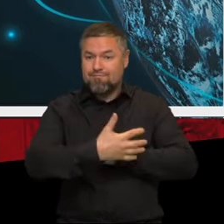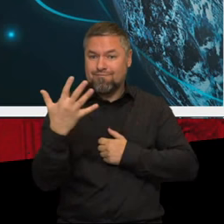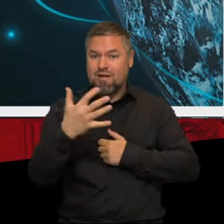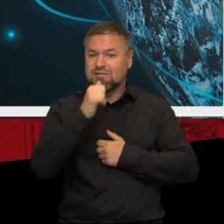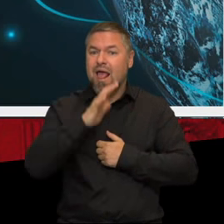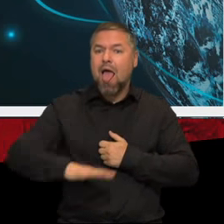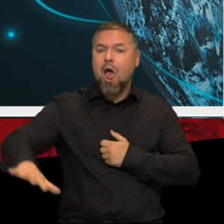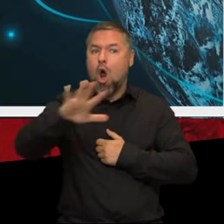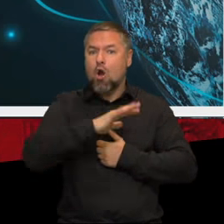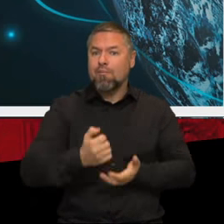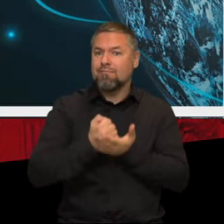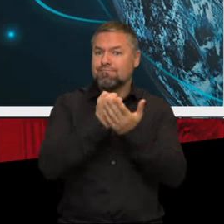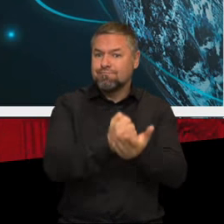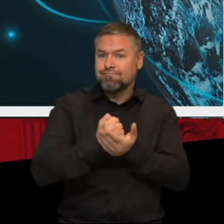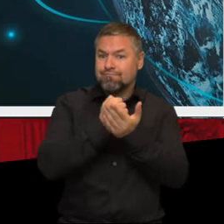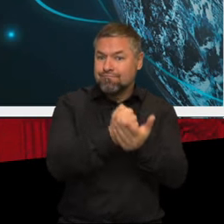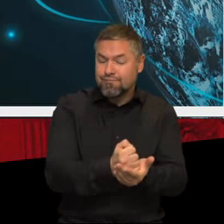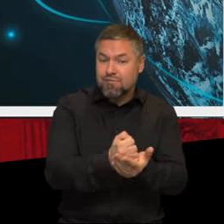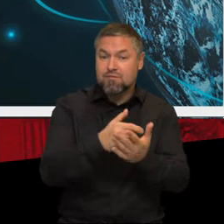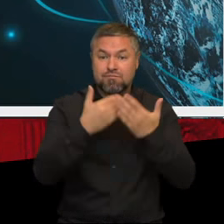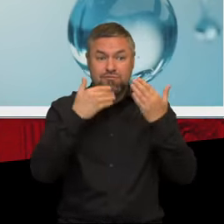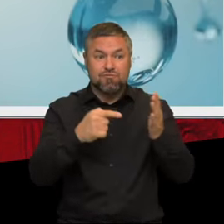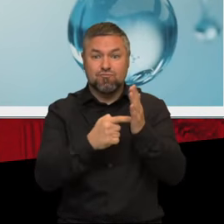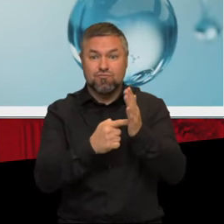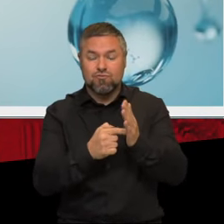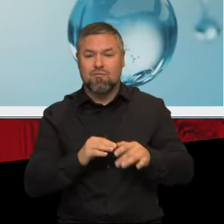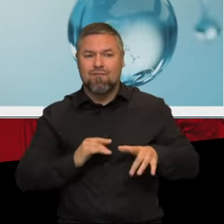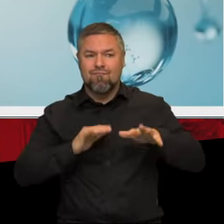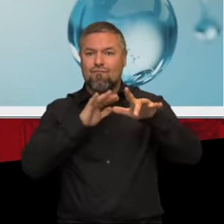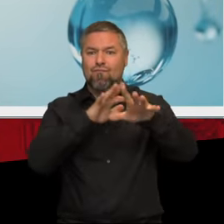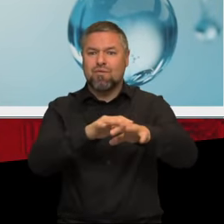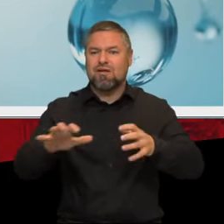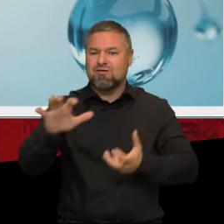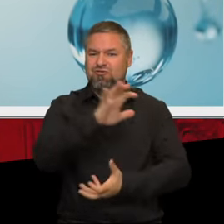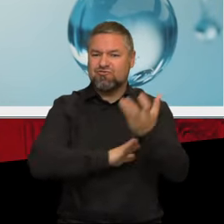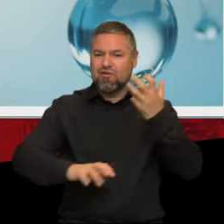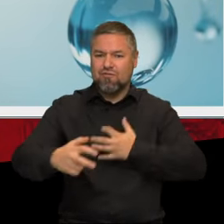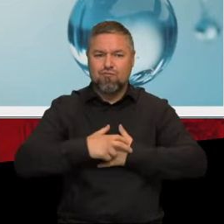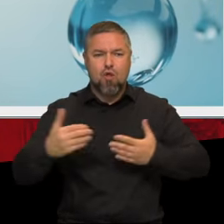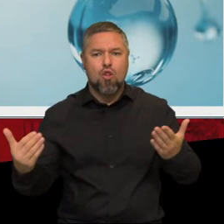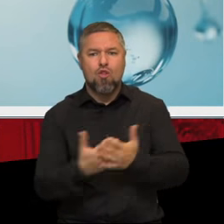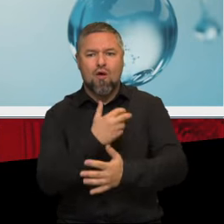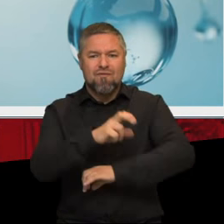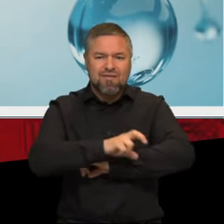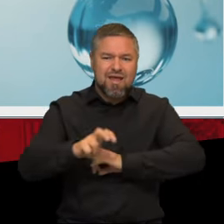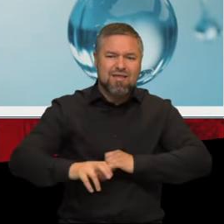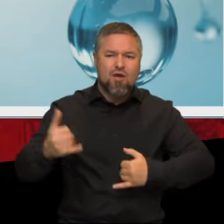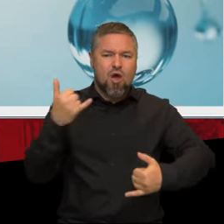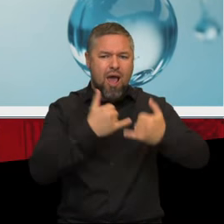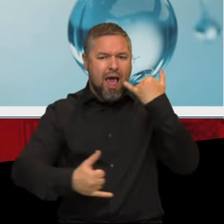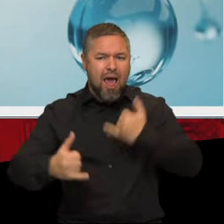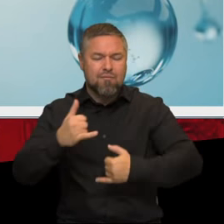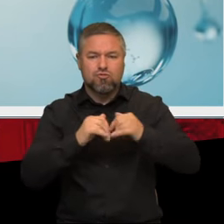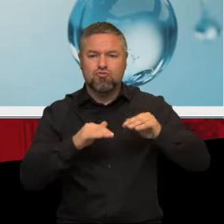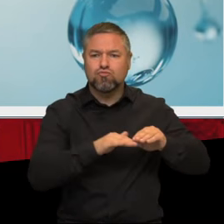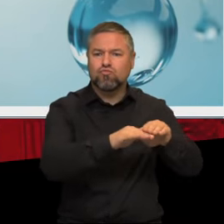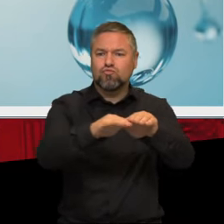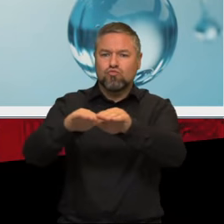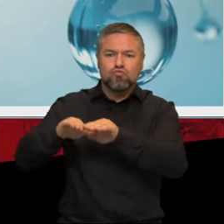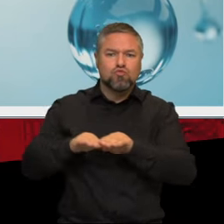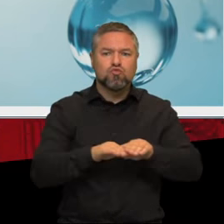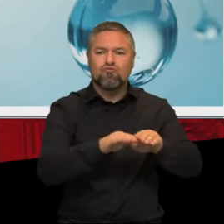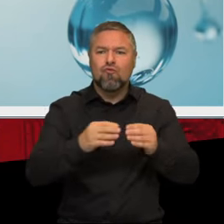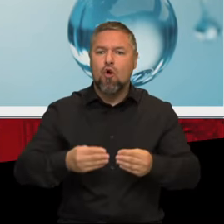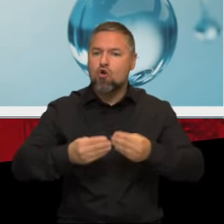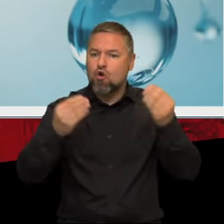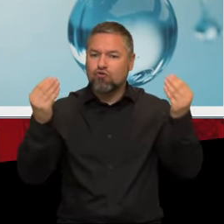5 grantów europejskich. Dzięki nim wzmocnimy swój wkład w światowe badania z zakresu nowych technologii, chemii czy zrównoważonego